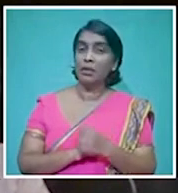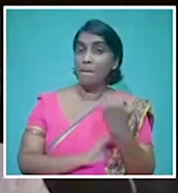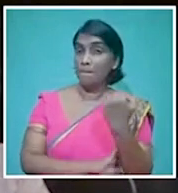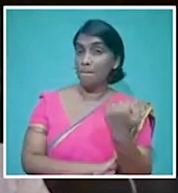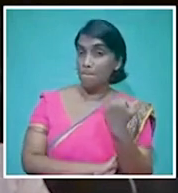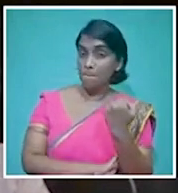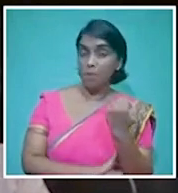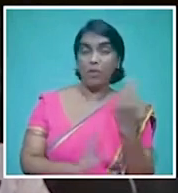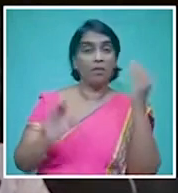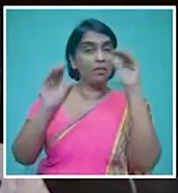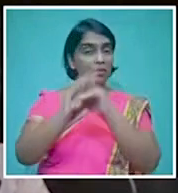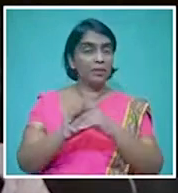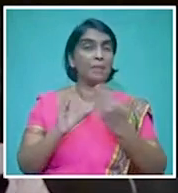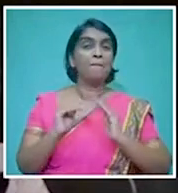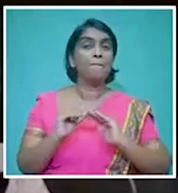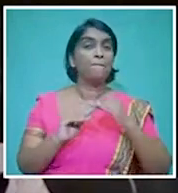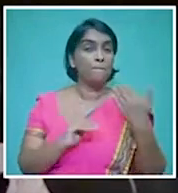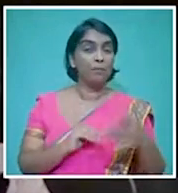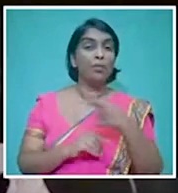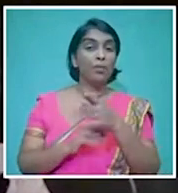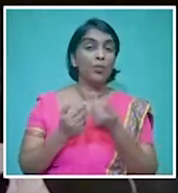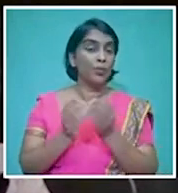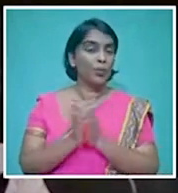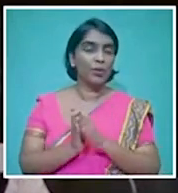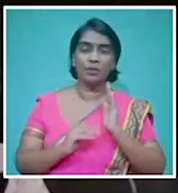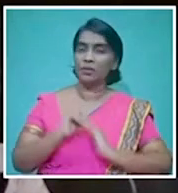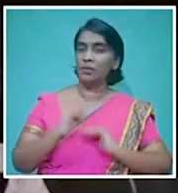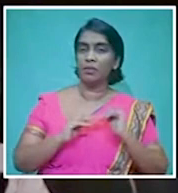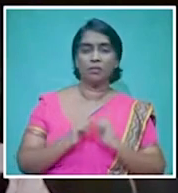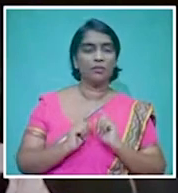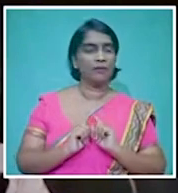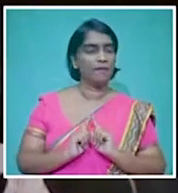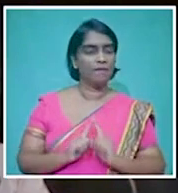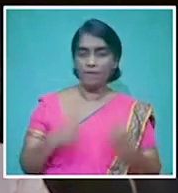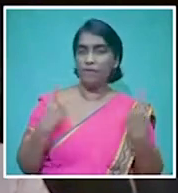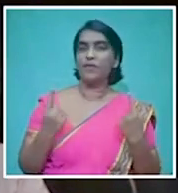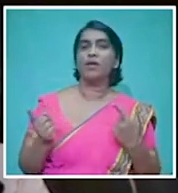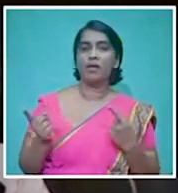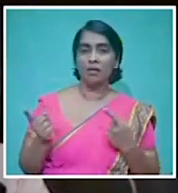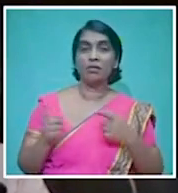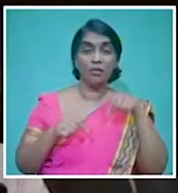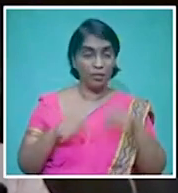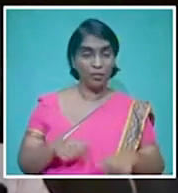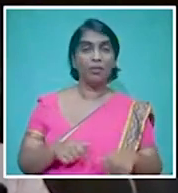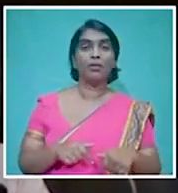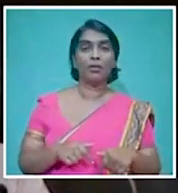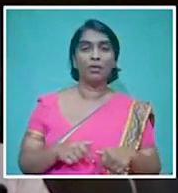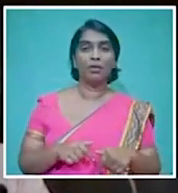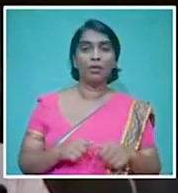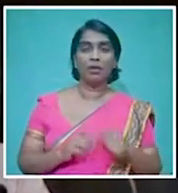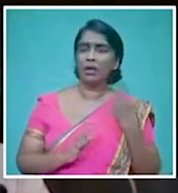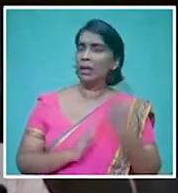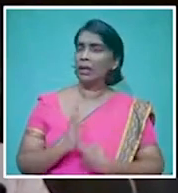බලයට ආවෙන් පස්සේ ඔහුගේ ක්‍රියාකලාපය වෙනස් වෙලා තියෙන්නේ ඔහු අද